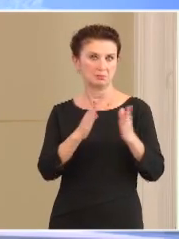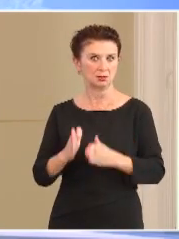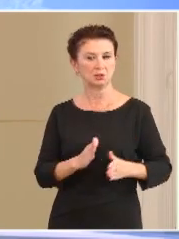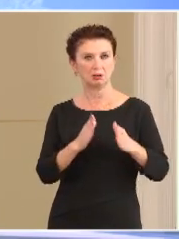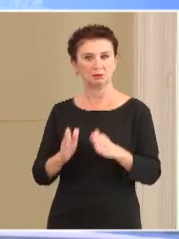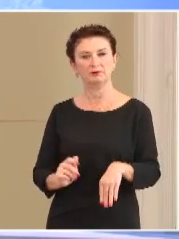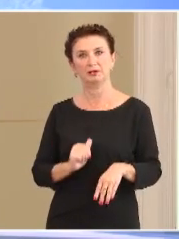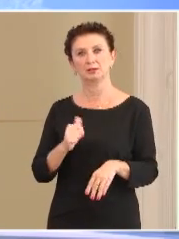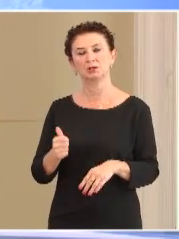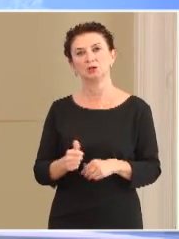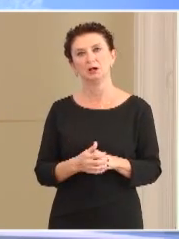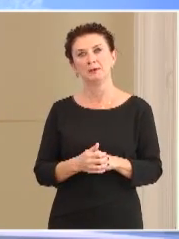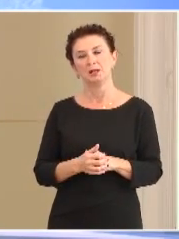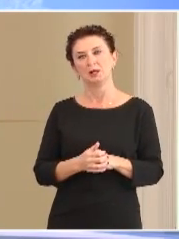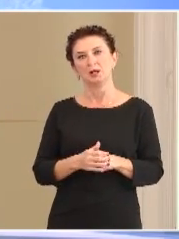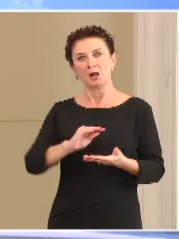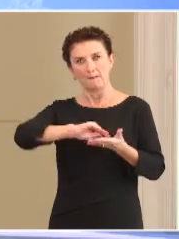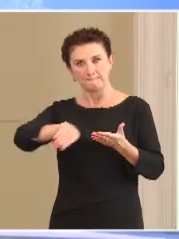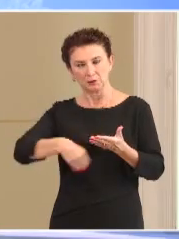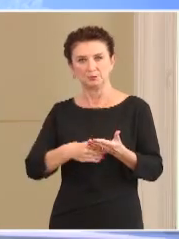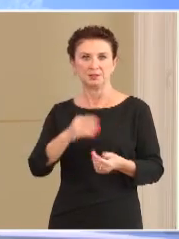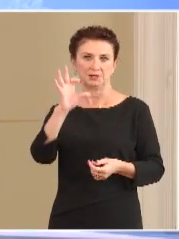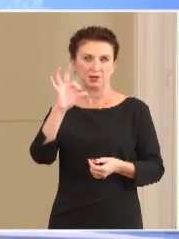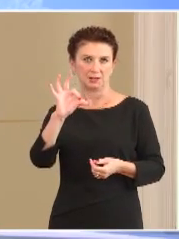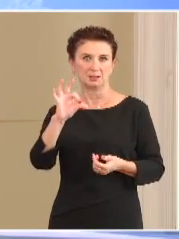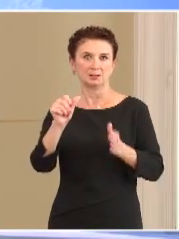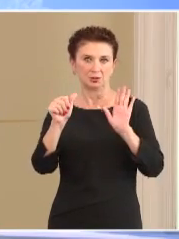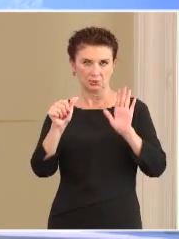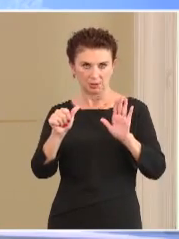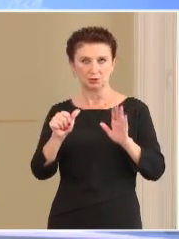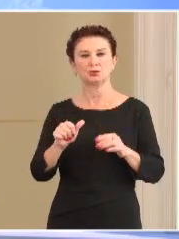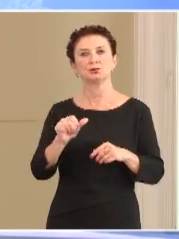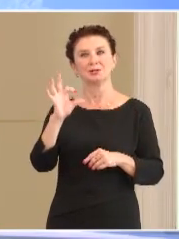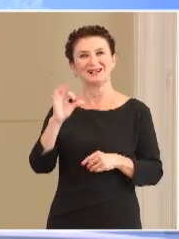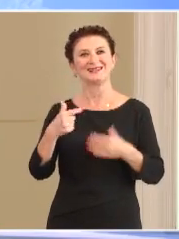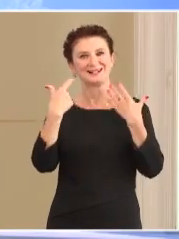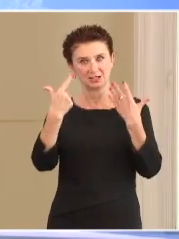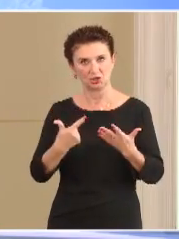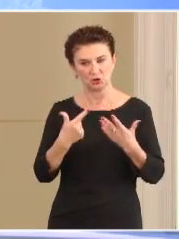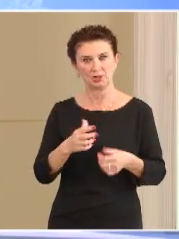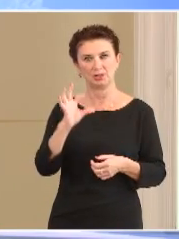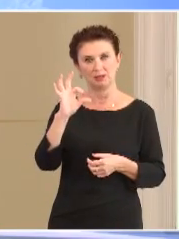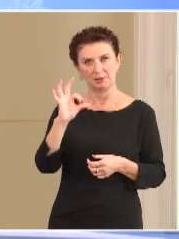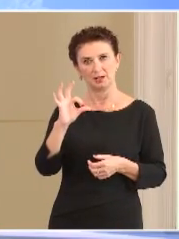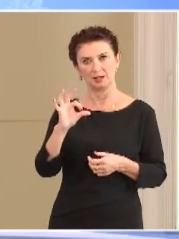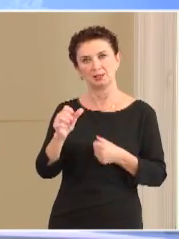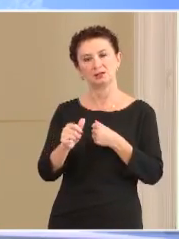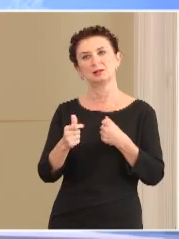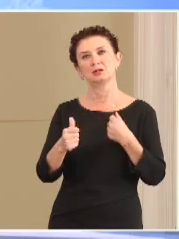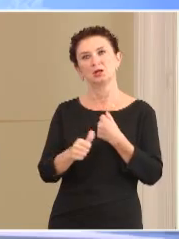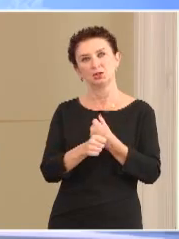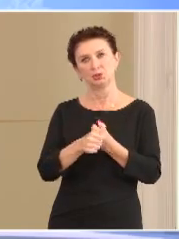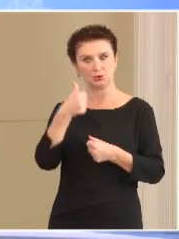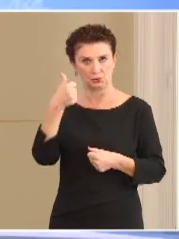na S6, S7 na dwa odcinki, S17, S61. Tyle